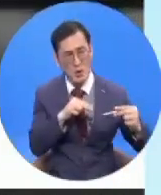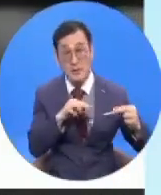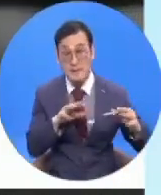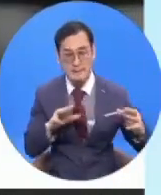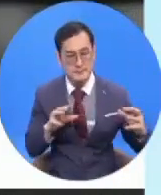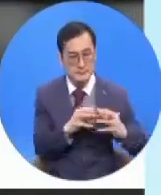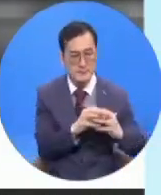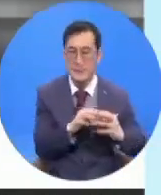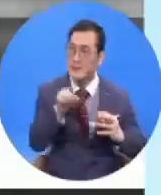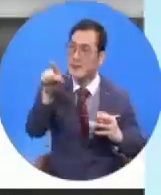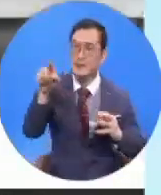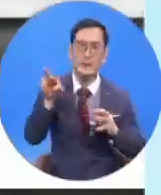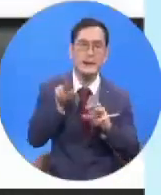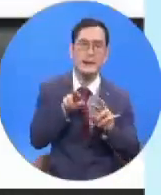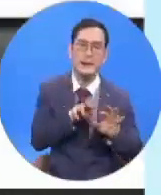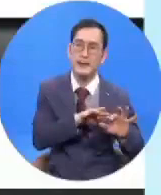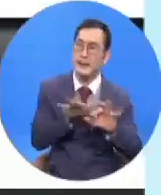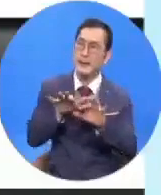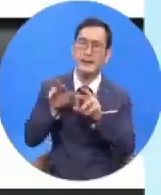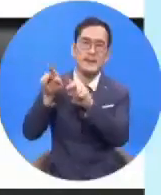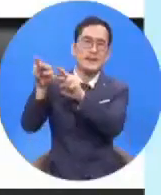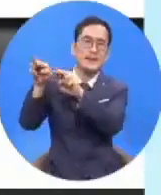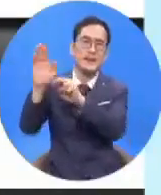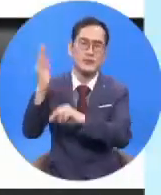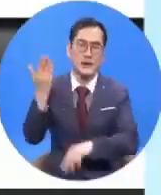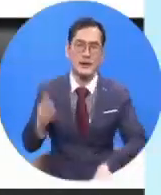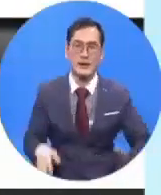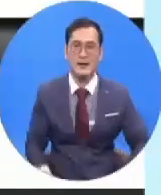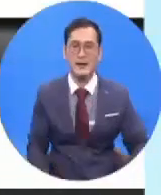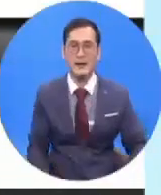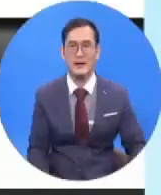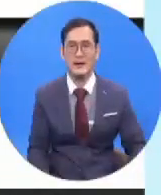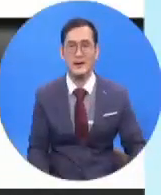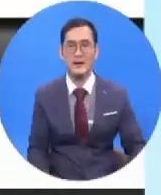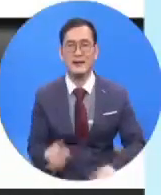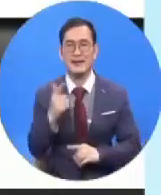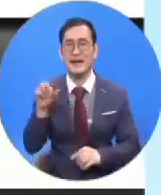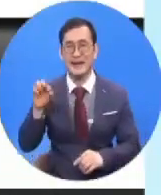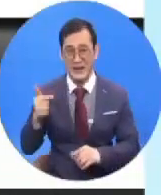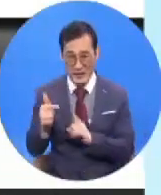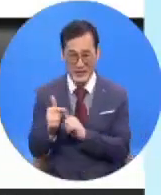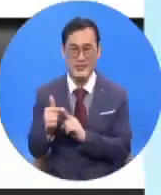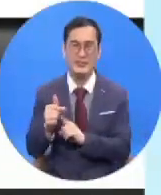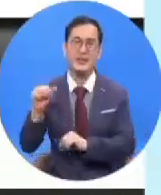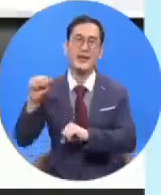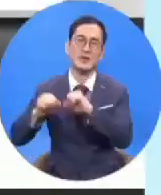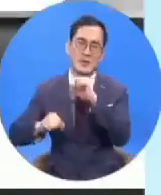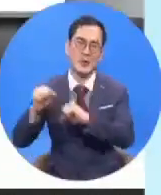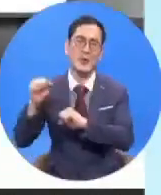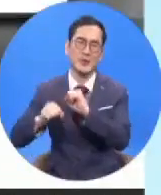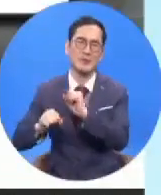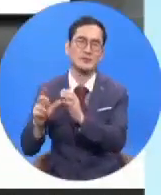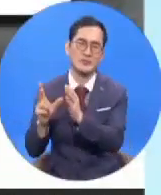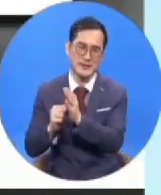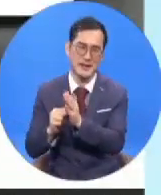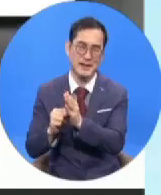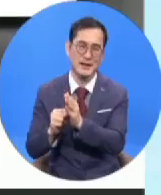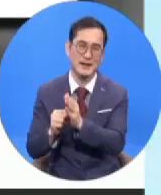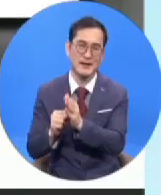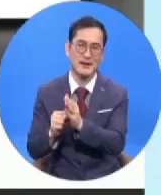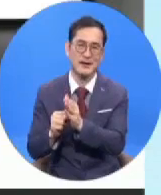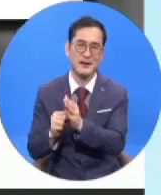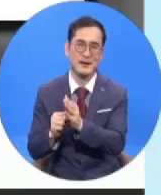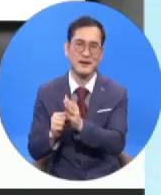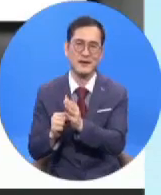전혀 다른 관계로 변할 수 있는 이러한 여지를 이낙연 후보 측에서 제공했다라는 측면에서 보면 네. 이